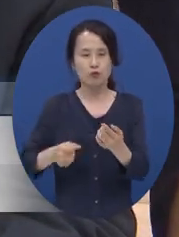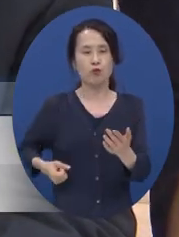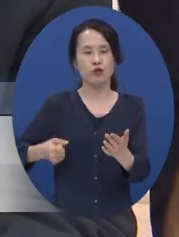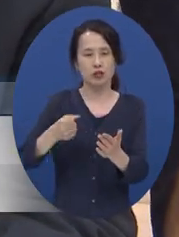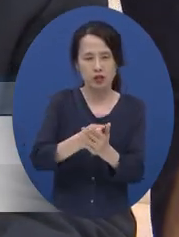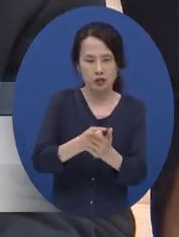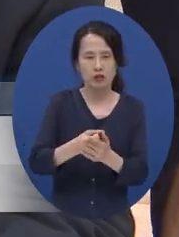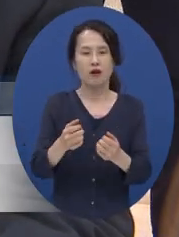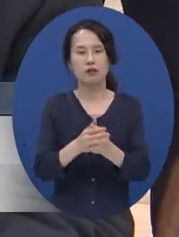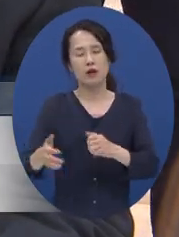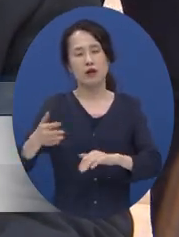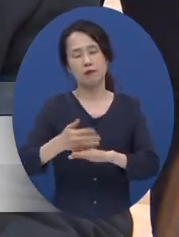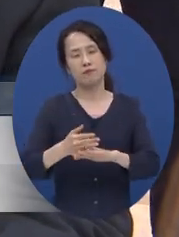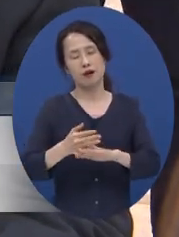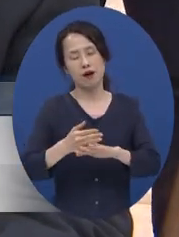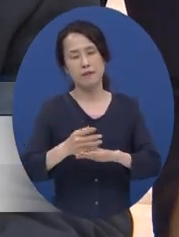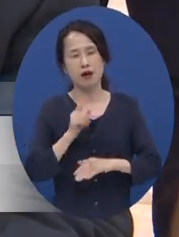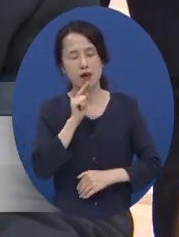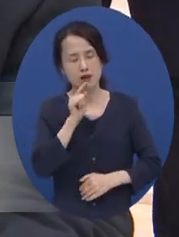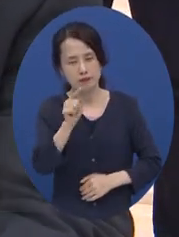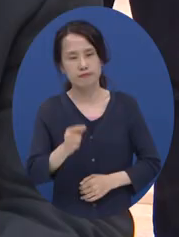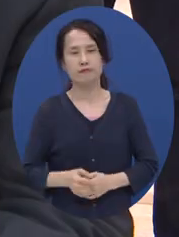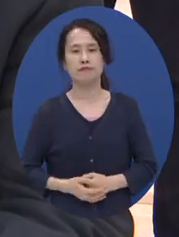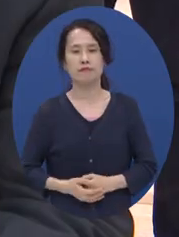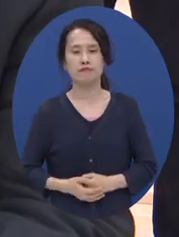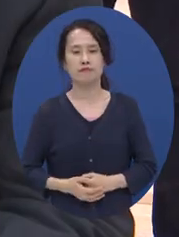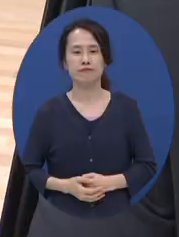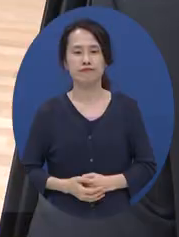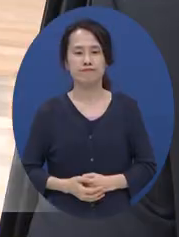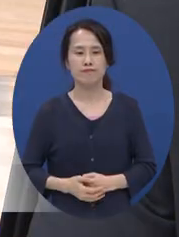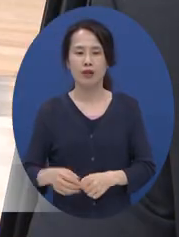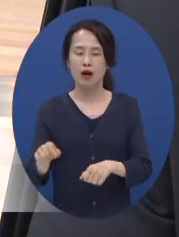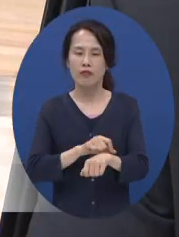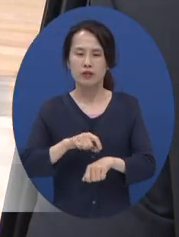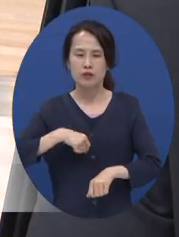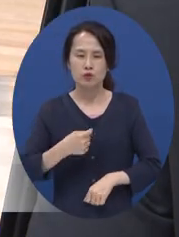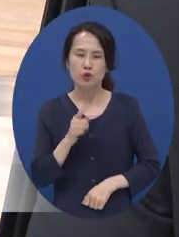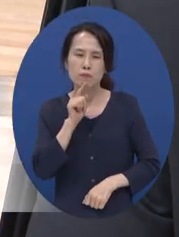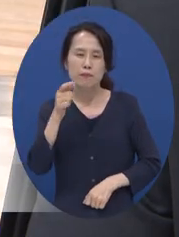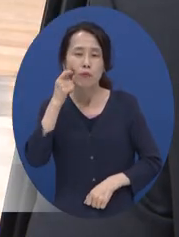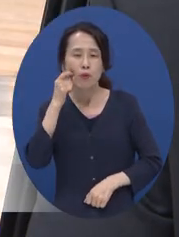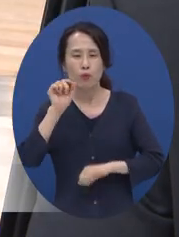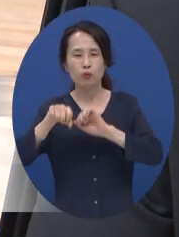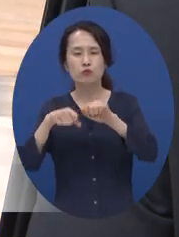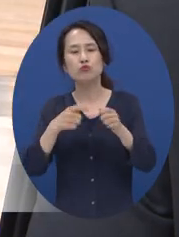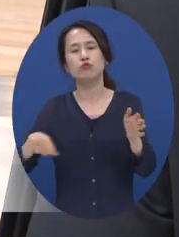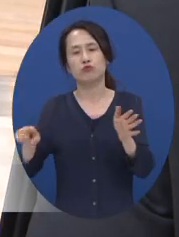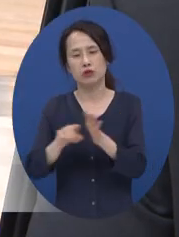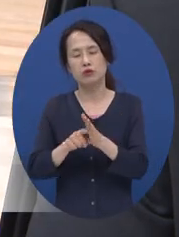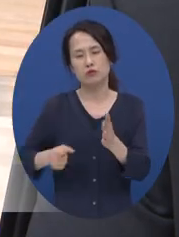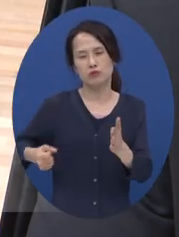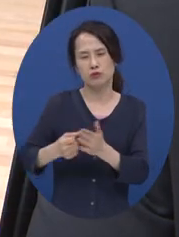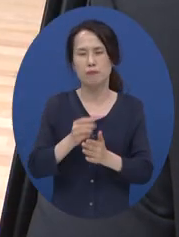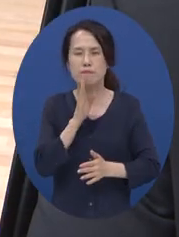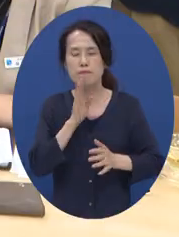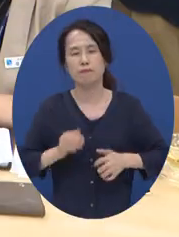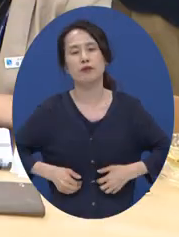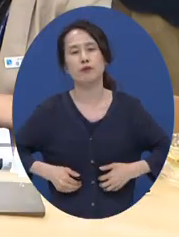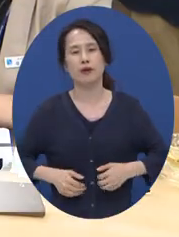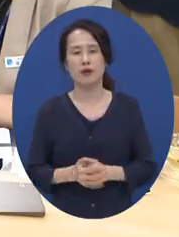slaughterhouse, you are a very brave, courageous man. Yes, you are. Especially for those who cannot speak for